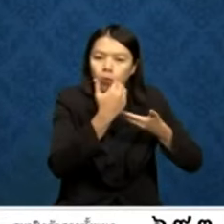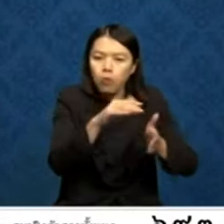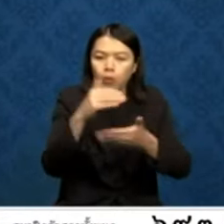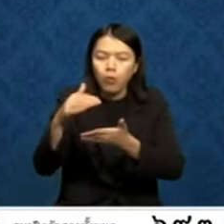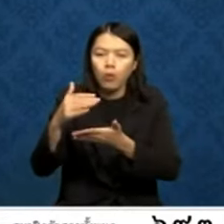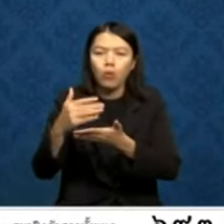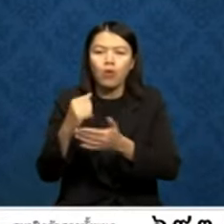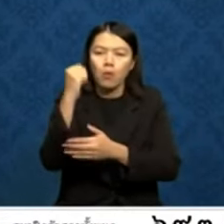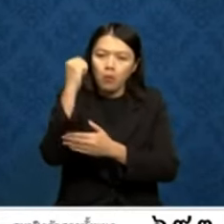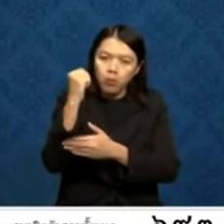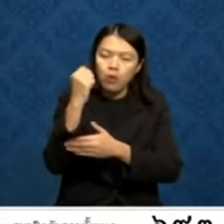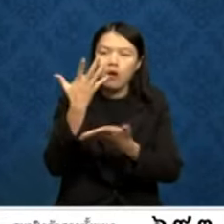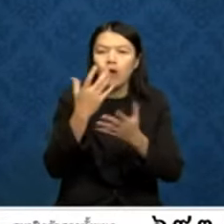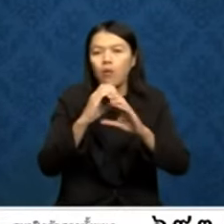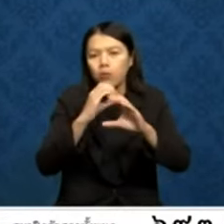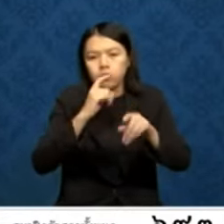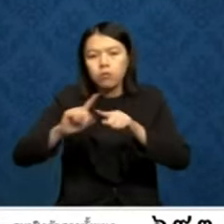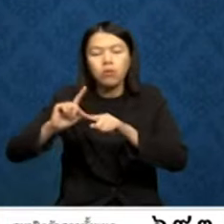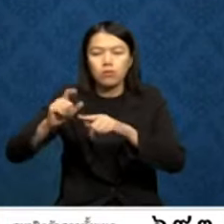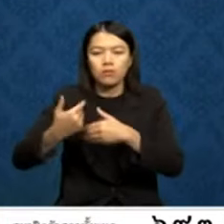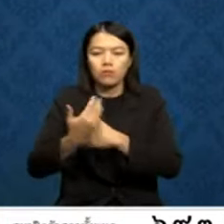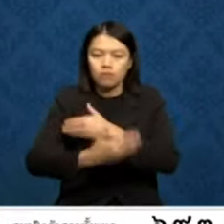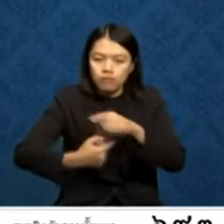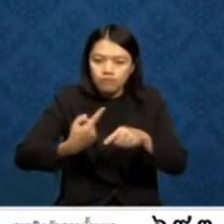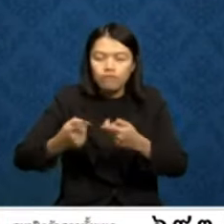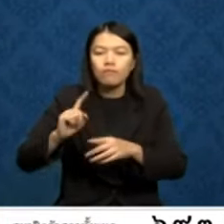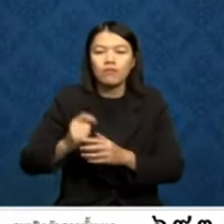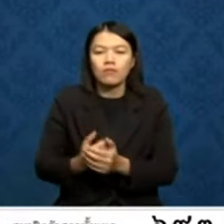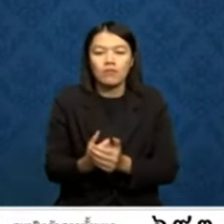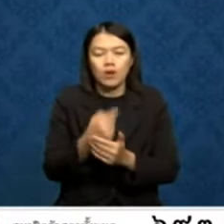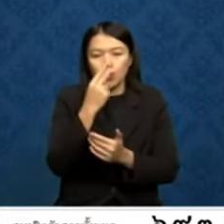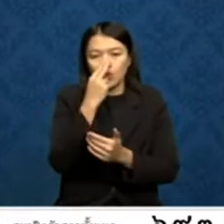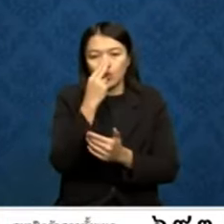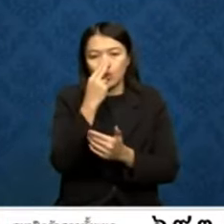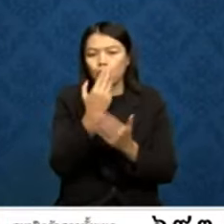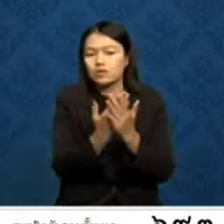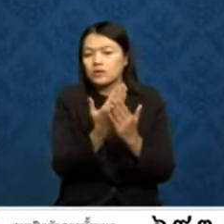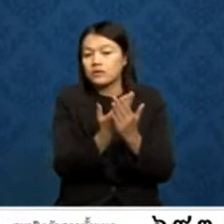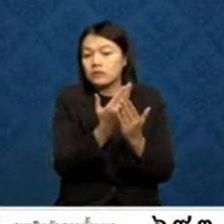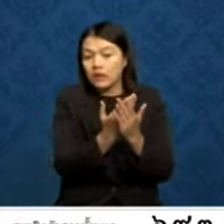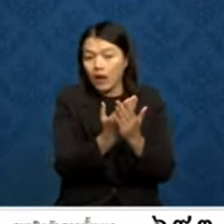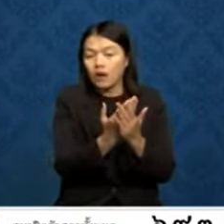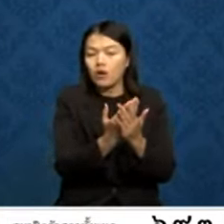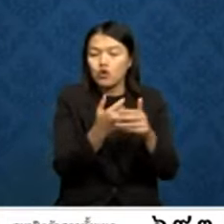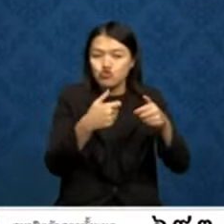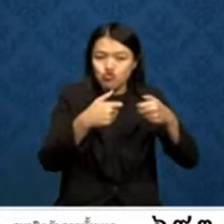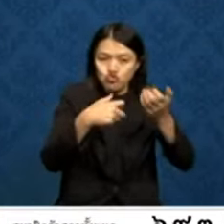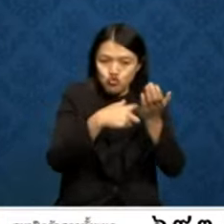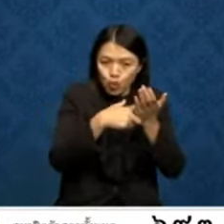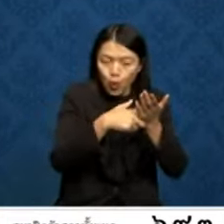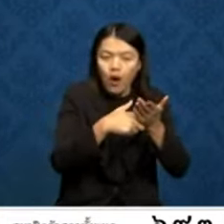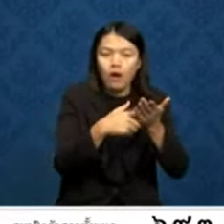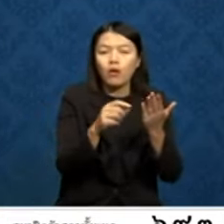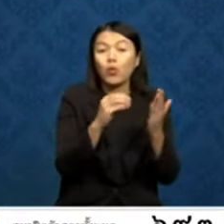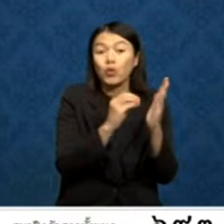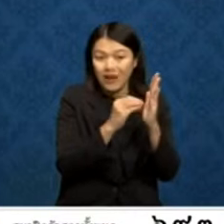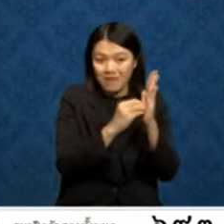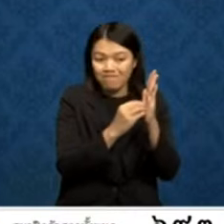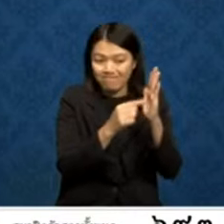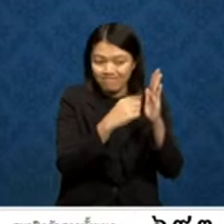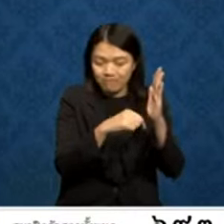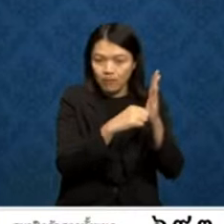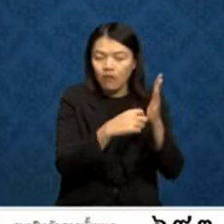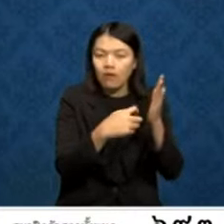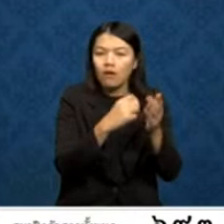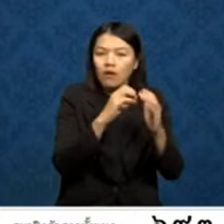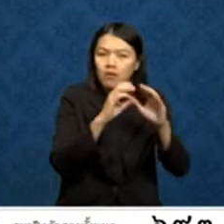ธารณะ Mass Transit และการกำหนดโครงสร้างอัตราค่าโดยสารร่วมในเขตกรุงเทพมหานครเพื่อ